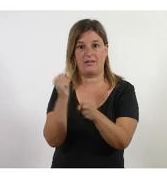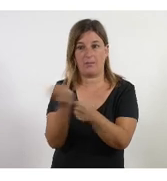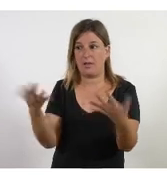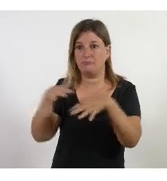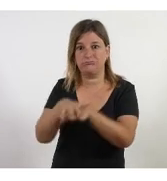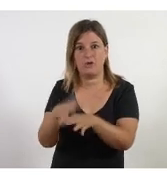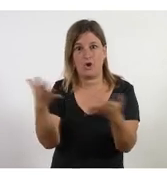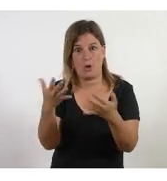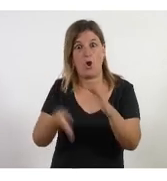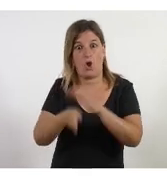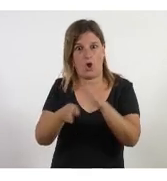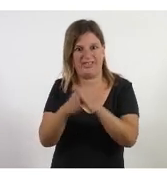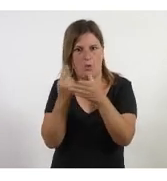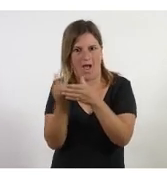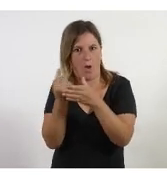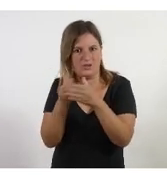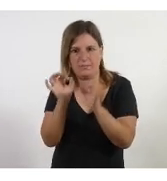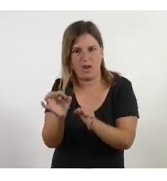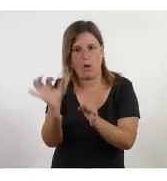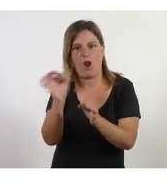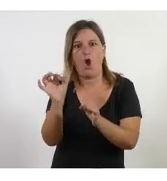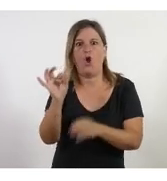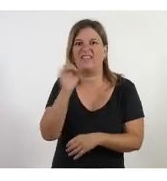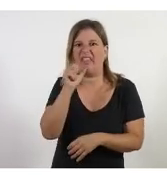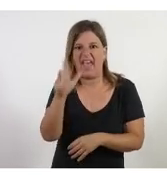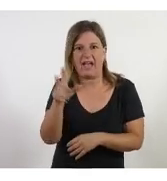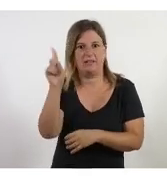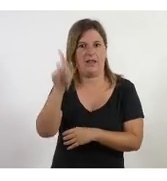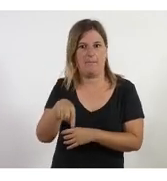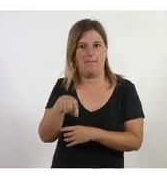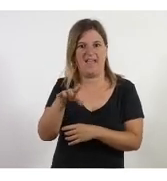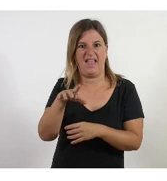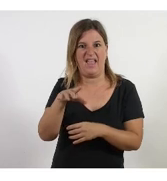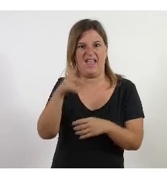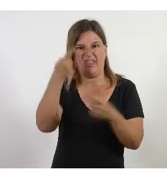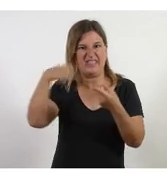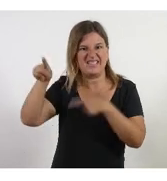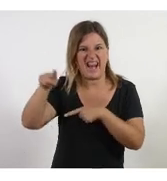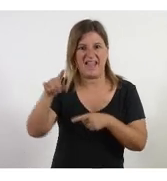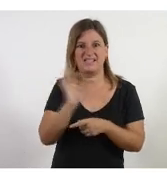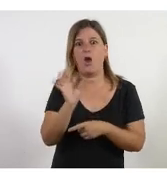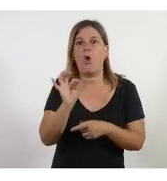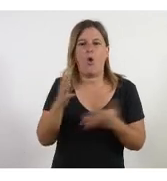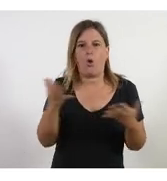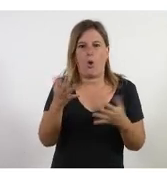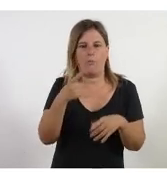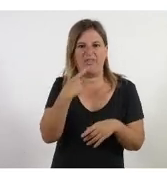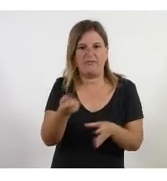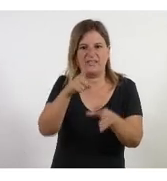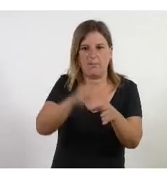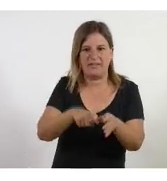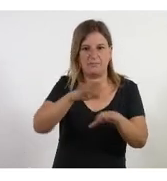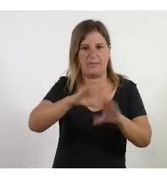continuen sent autistes i continuen tenint TDA, que dislexia, i els hi costa fer informes i els hi costa participar en les reunions al mateix ritme